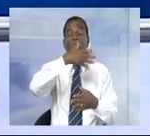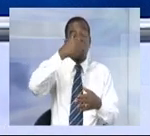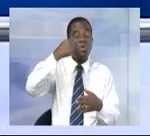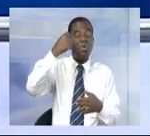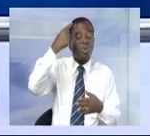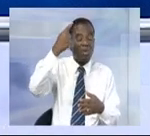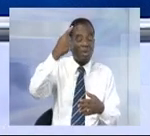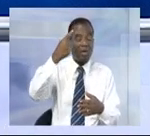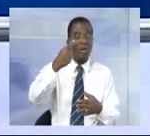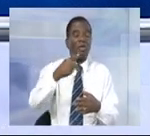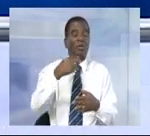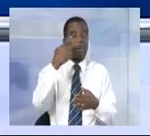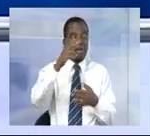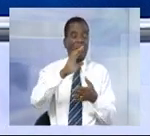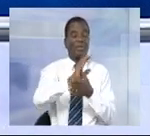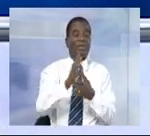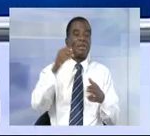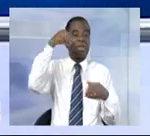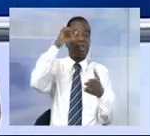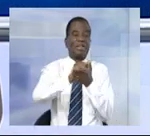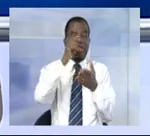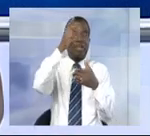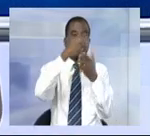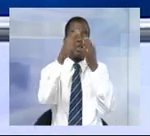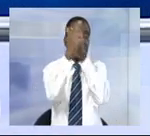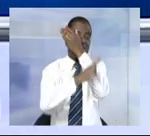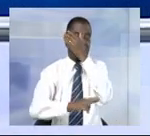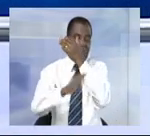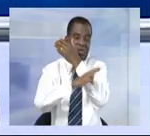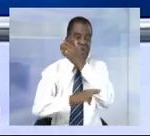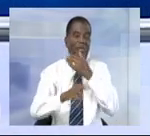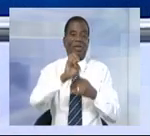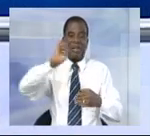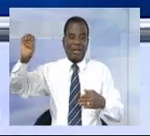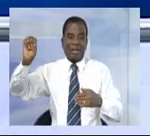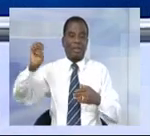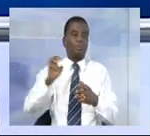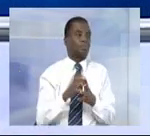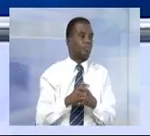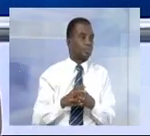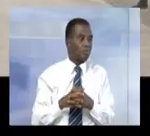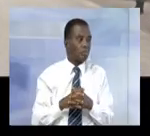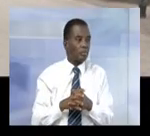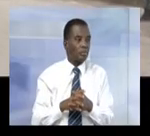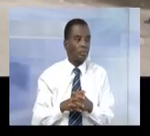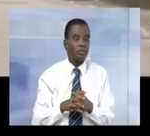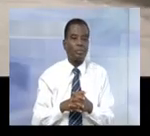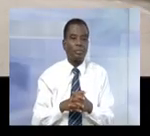Mobilisation totale, accueil chaleureux au cours de cette visite dans la région. Ambiance et commentaires, Viviane Aimé.